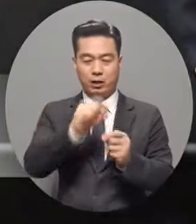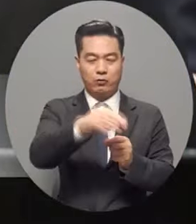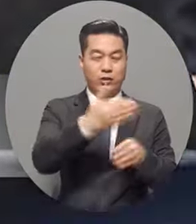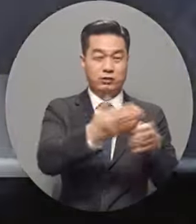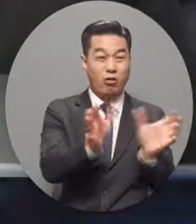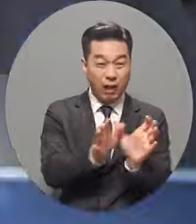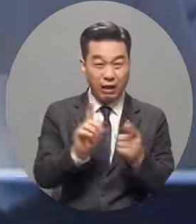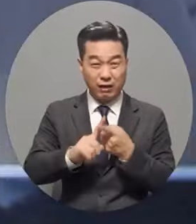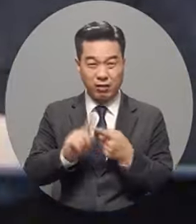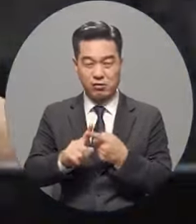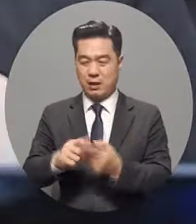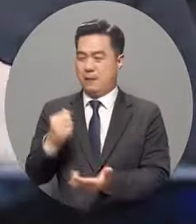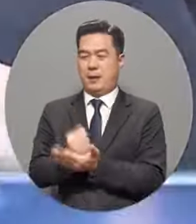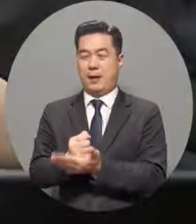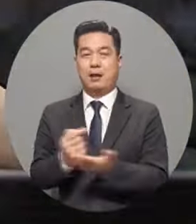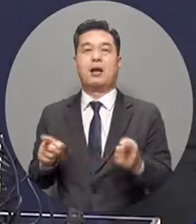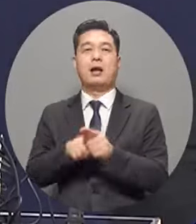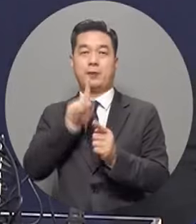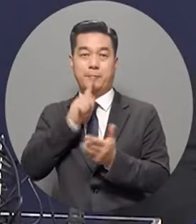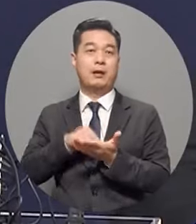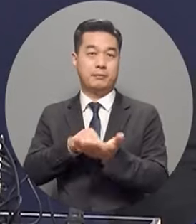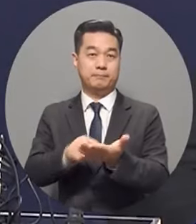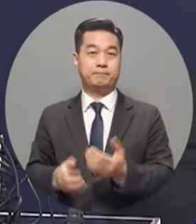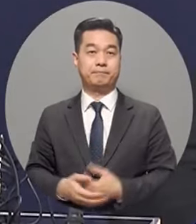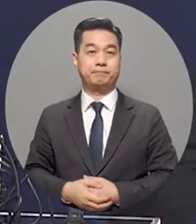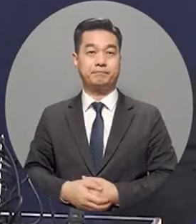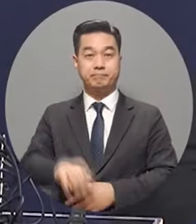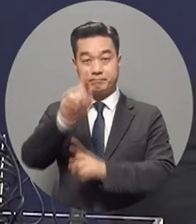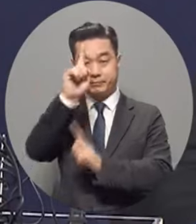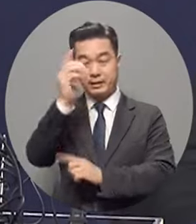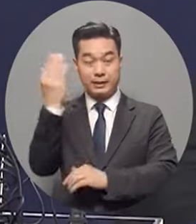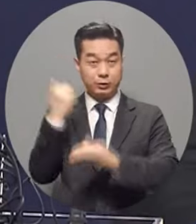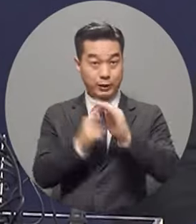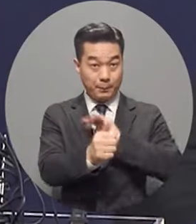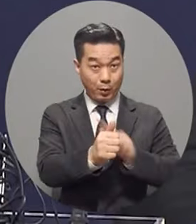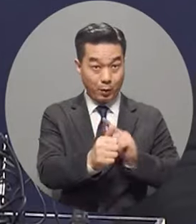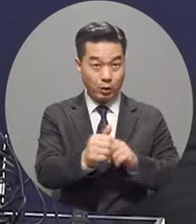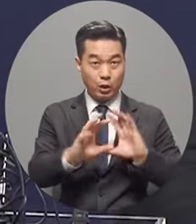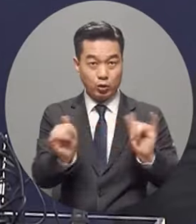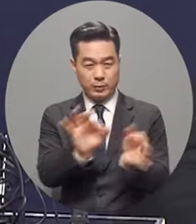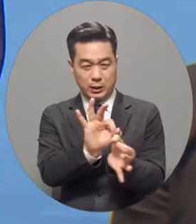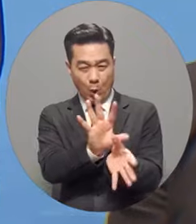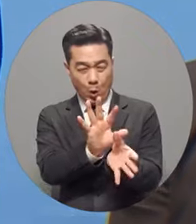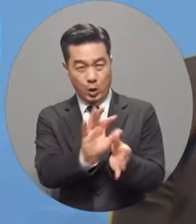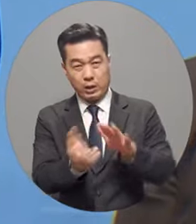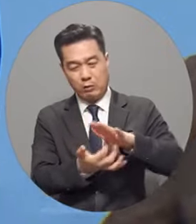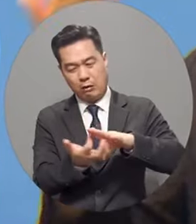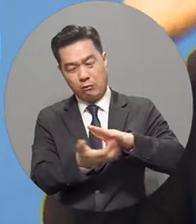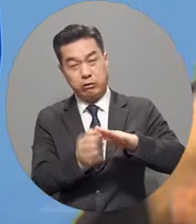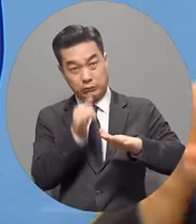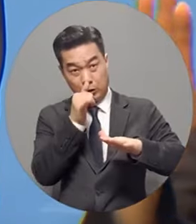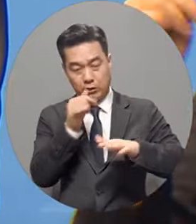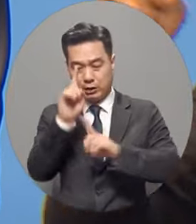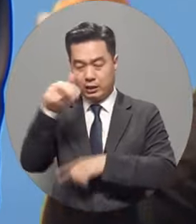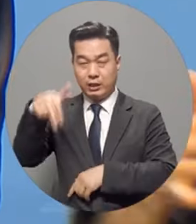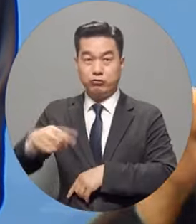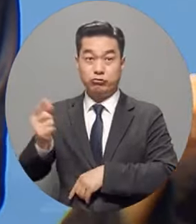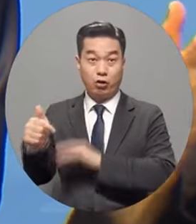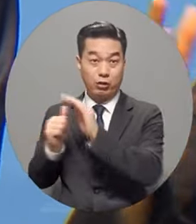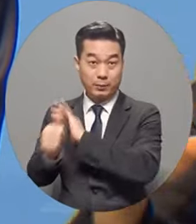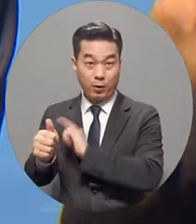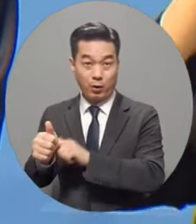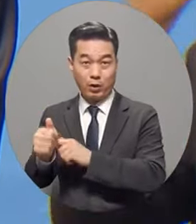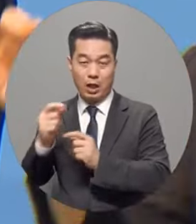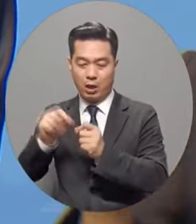모처럼 한 목소리를 냈습니다. 이낙연 대표는 국민을 속이는 꼼수라고 했고 이준석 대표도